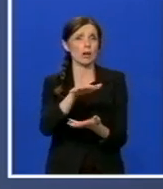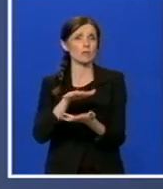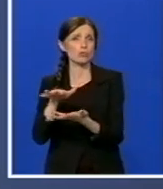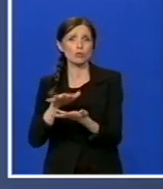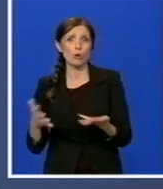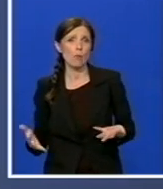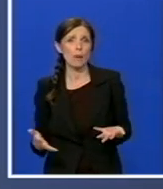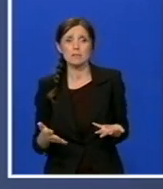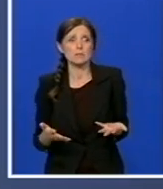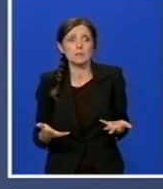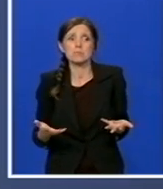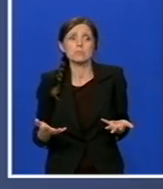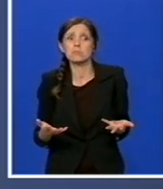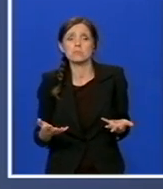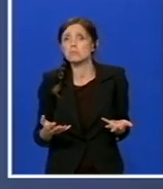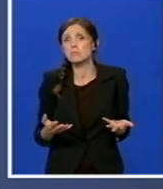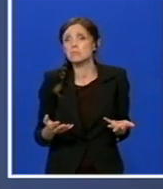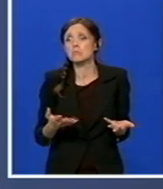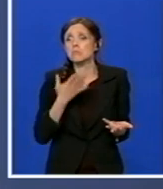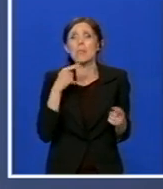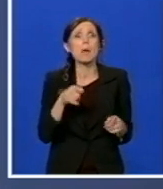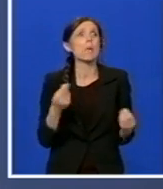nema tu sada ništa što je nešto